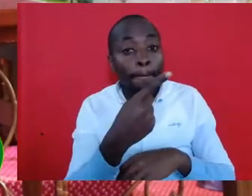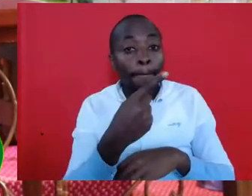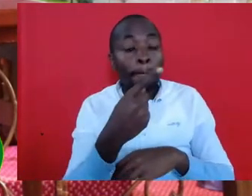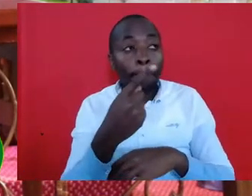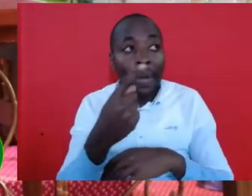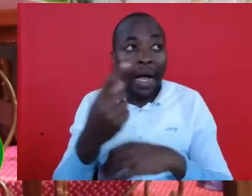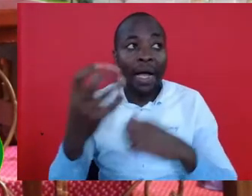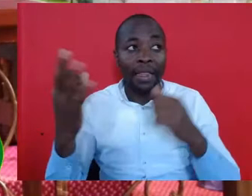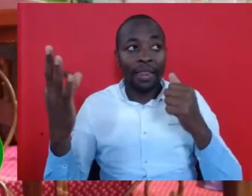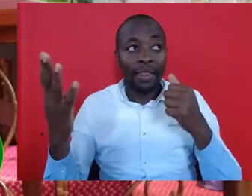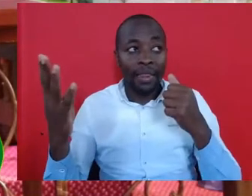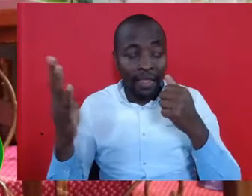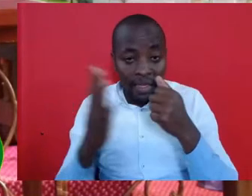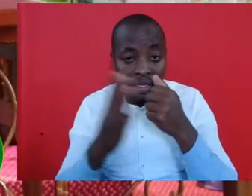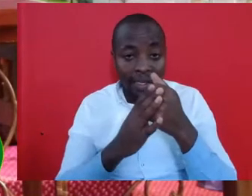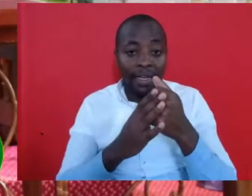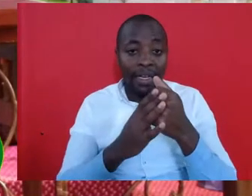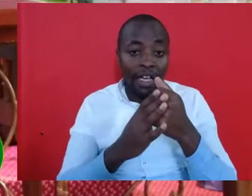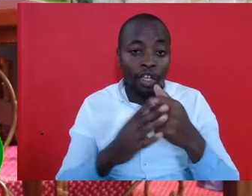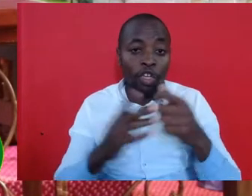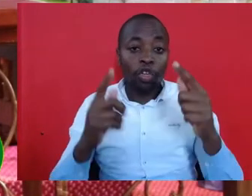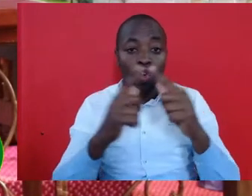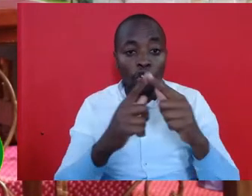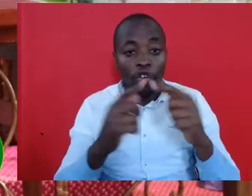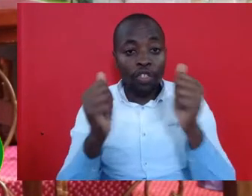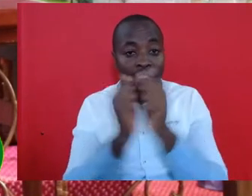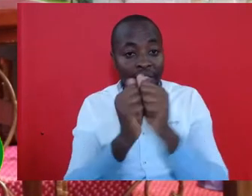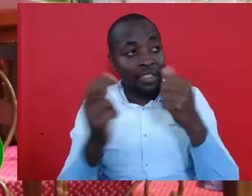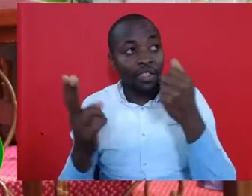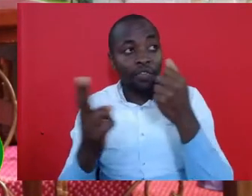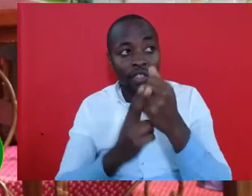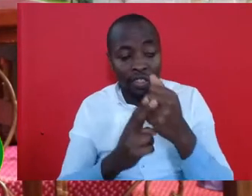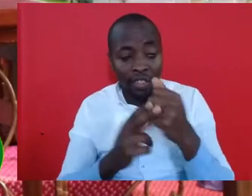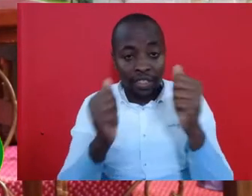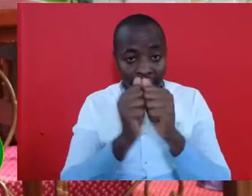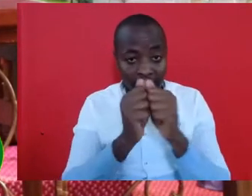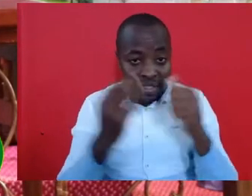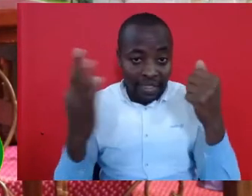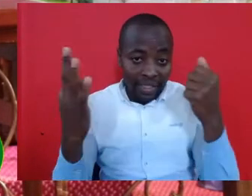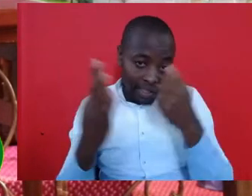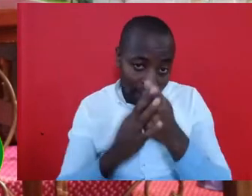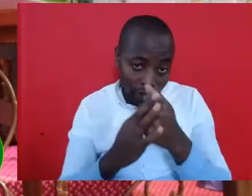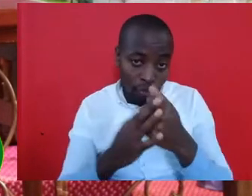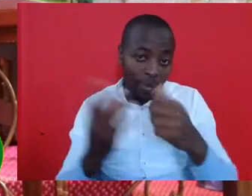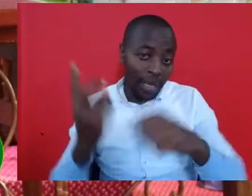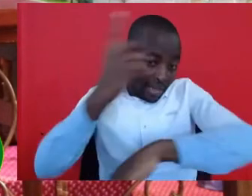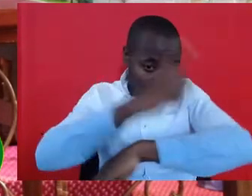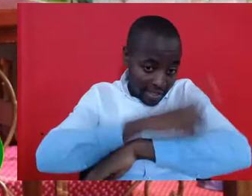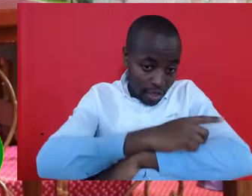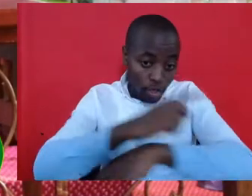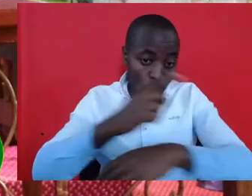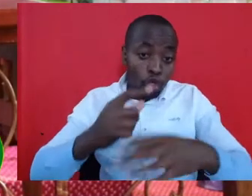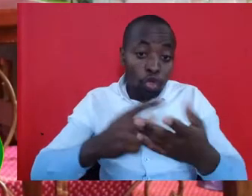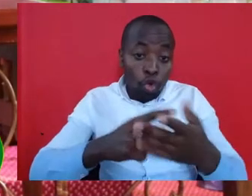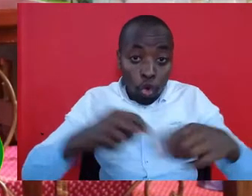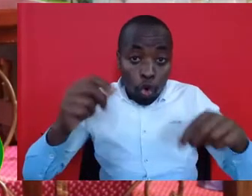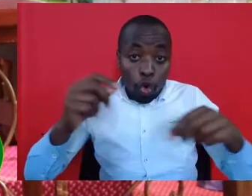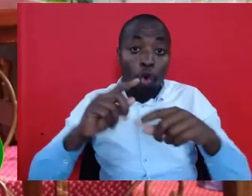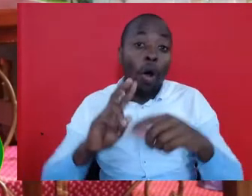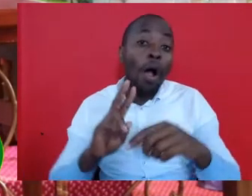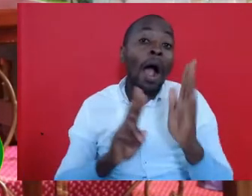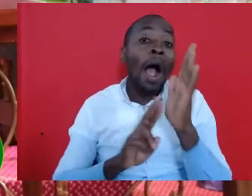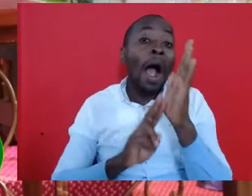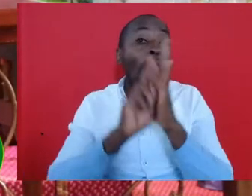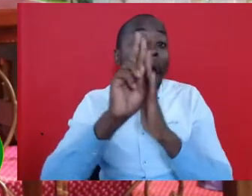16 na tarehe 17 itakuwa siku za kukwea mlima wa Badea, na